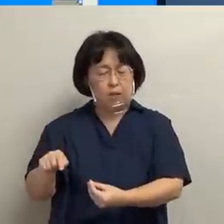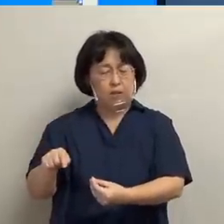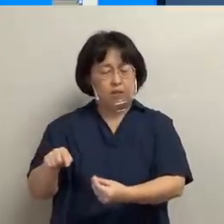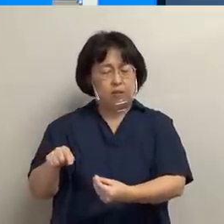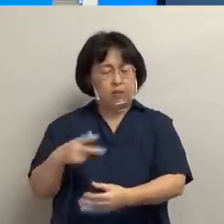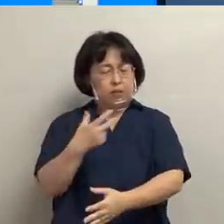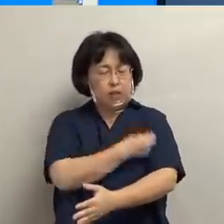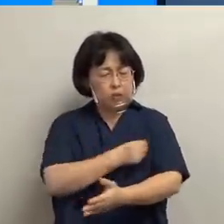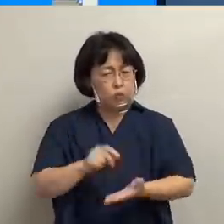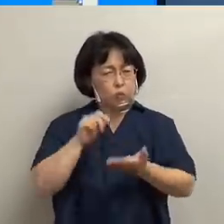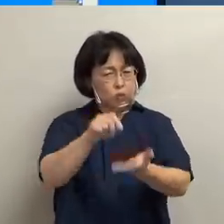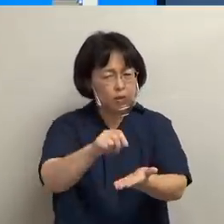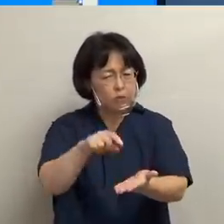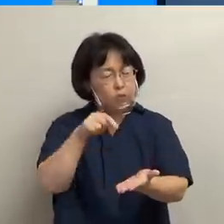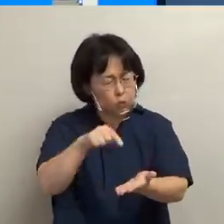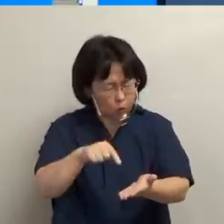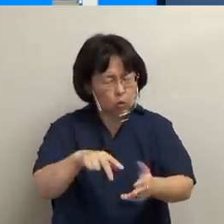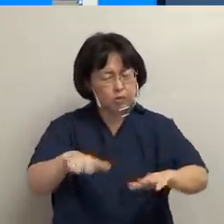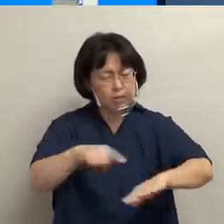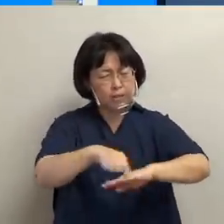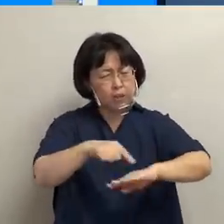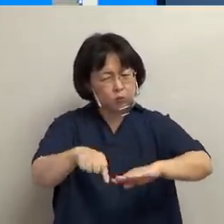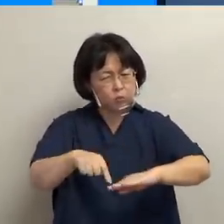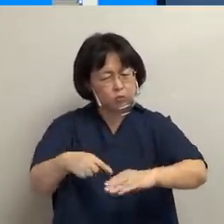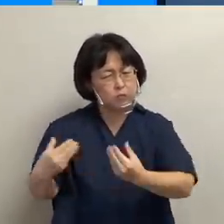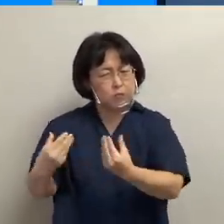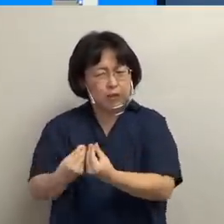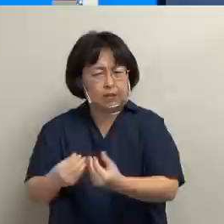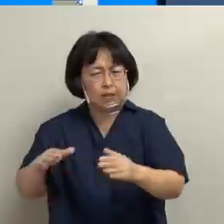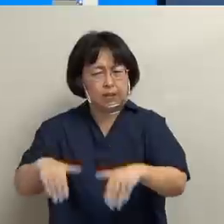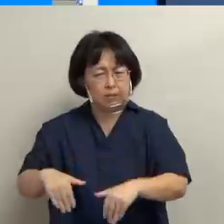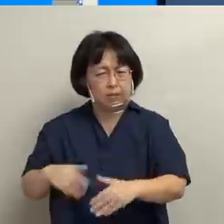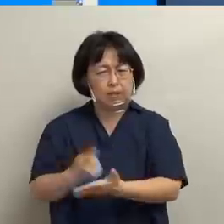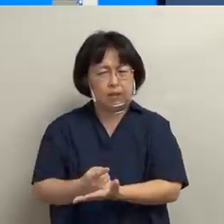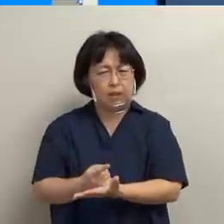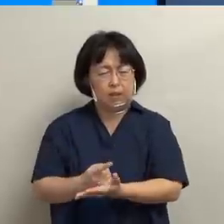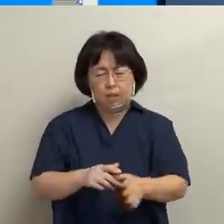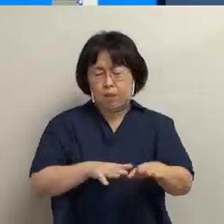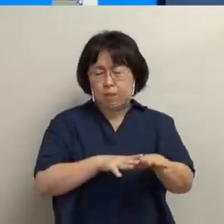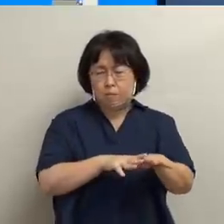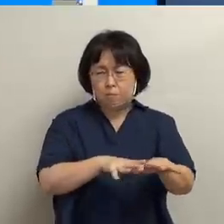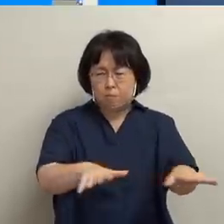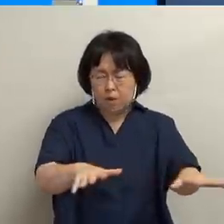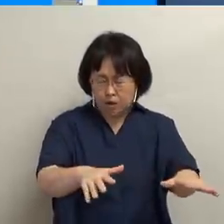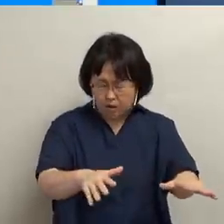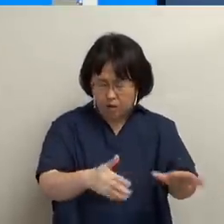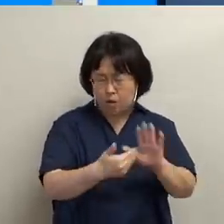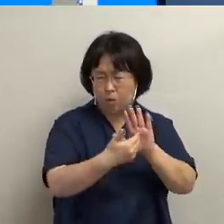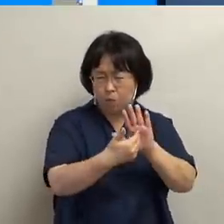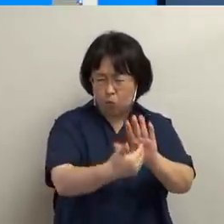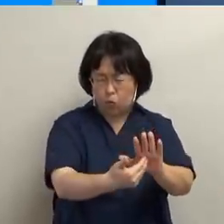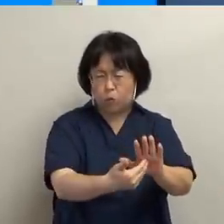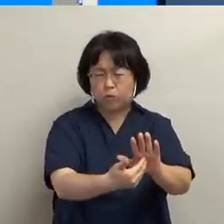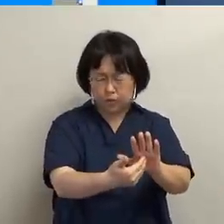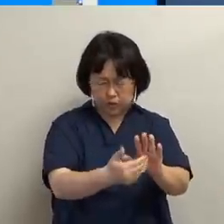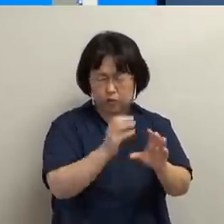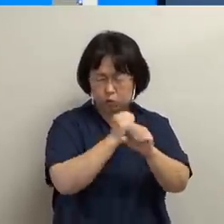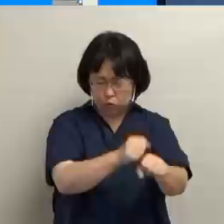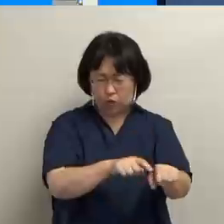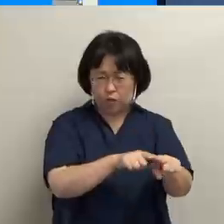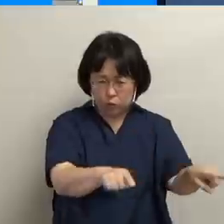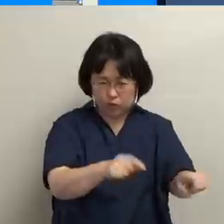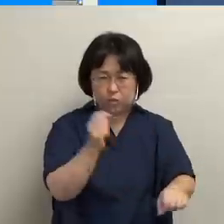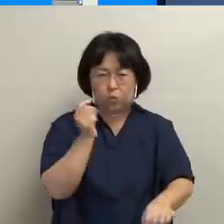に関する政策に異論があるということであんたをされたわけであってですねまん延防止を実施することとかあるいはその